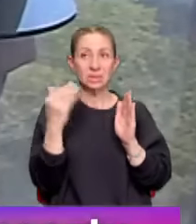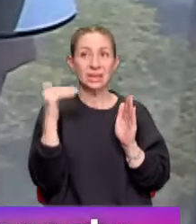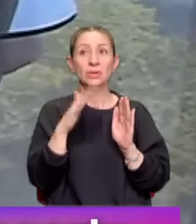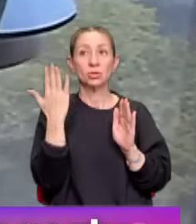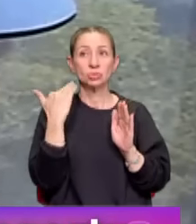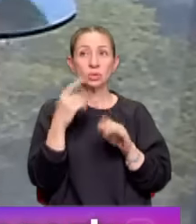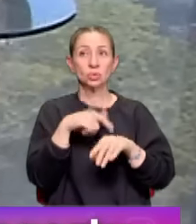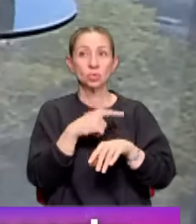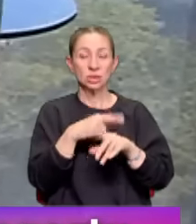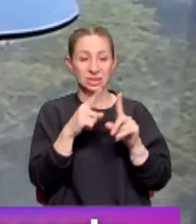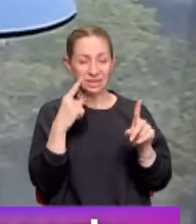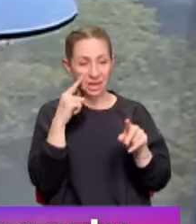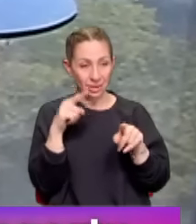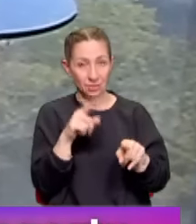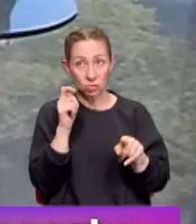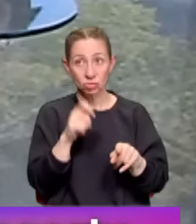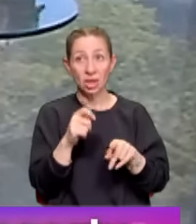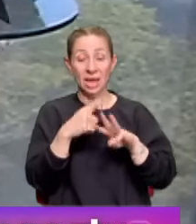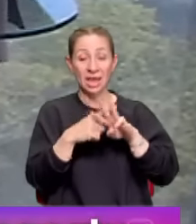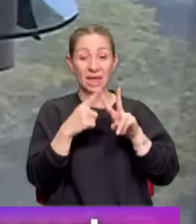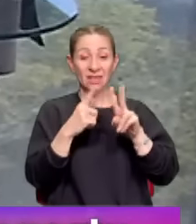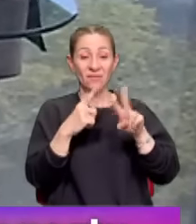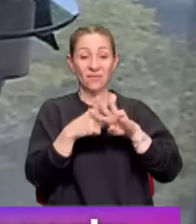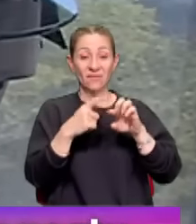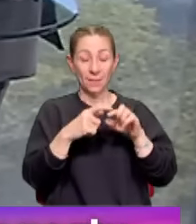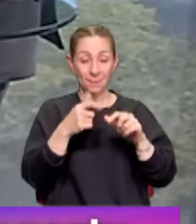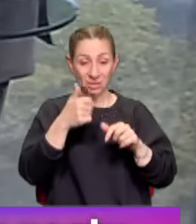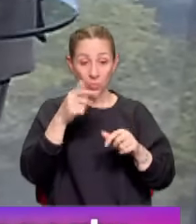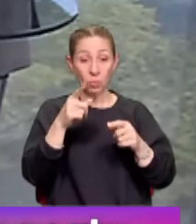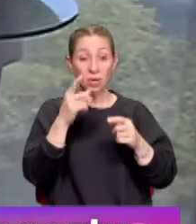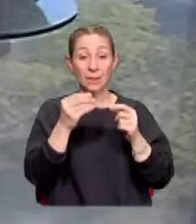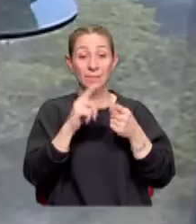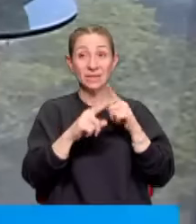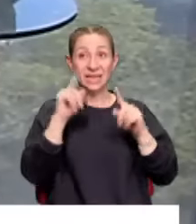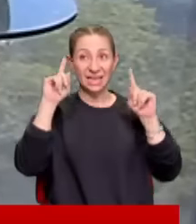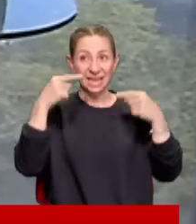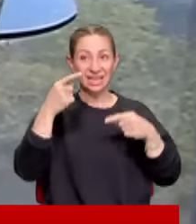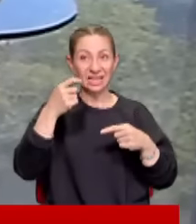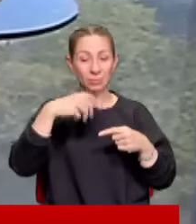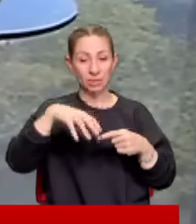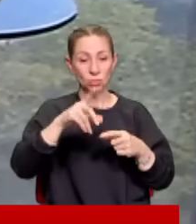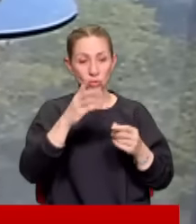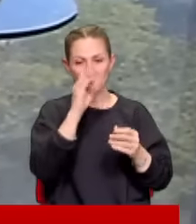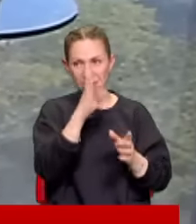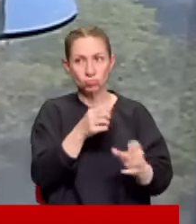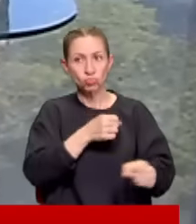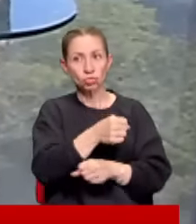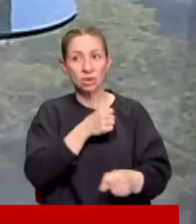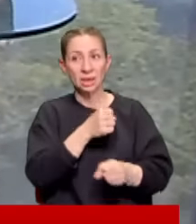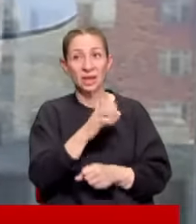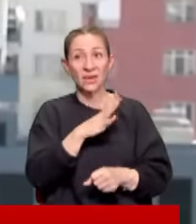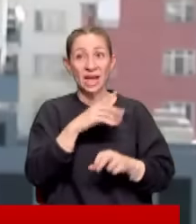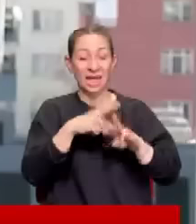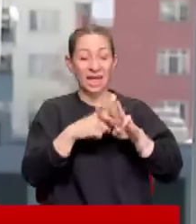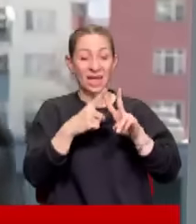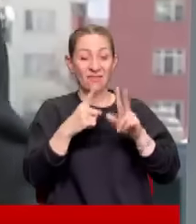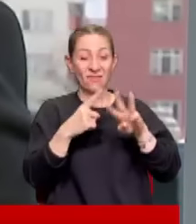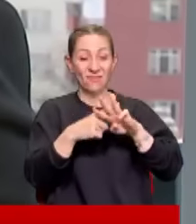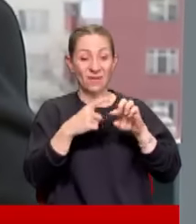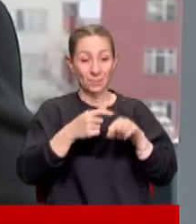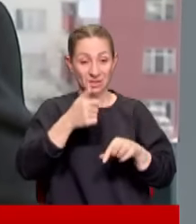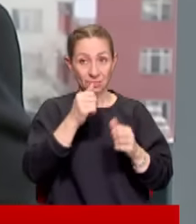önce. Tabii süreci de takip ediyoruz. Enver Başkan ve bizim partimizin bu konuyla ilgili yetkili birimleri orada çok ciddi bir mücadele verdi. Ve Enver Başkan'la birlikte